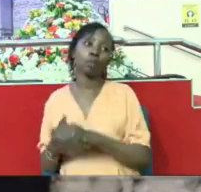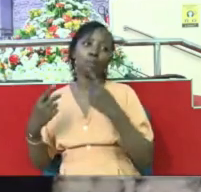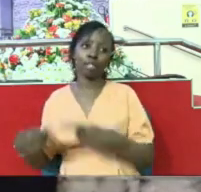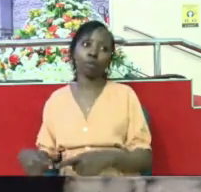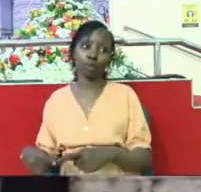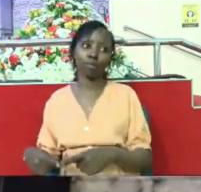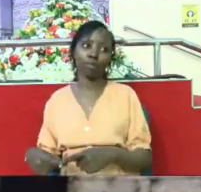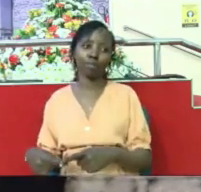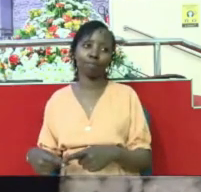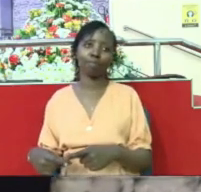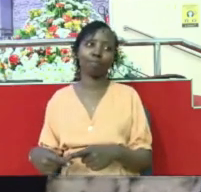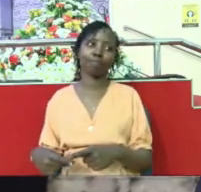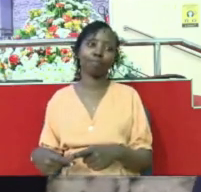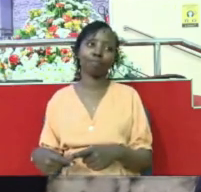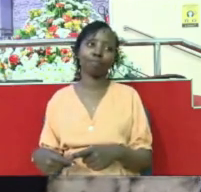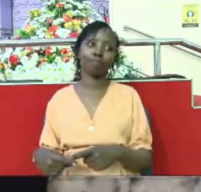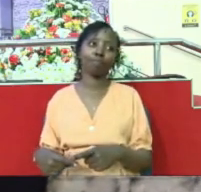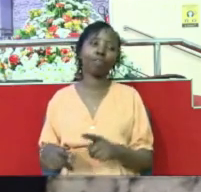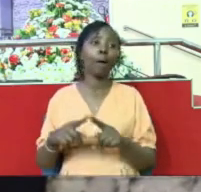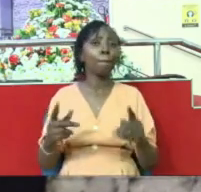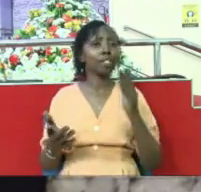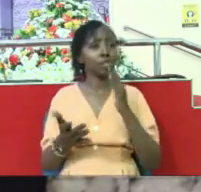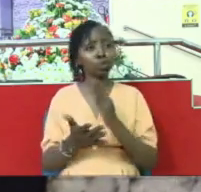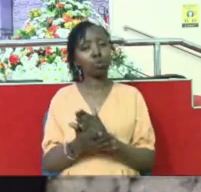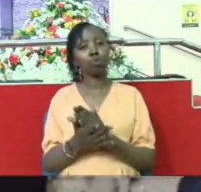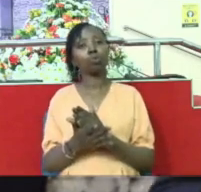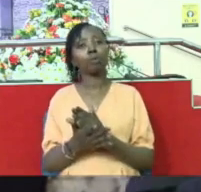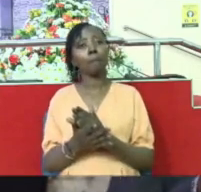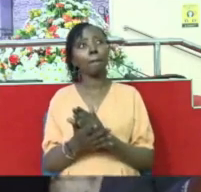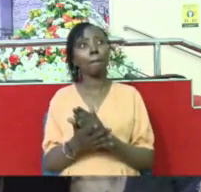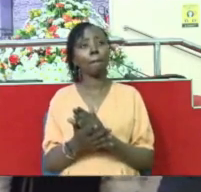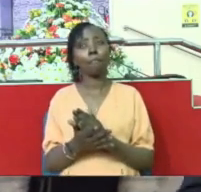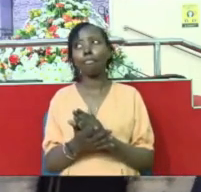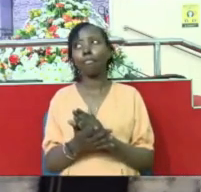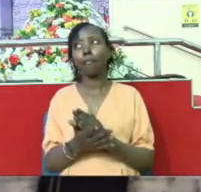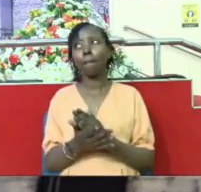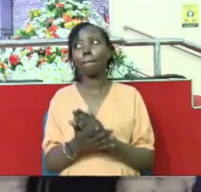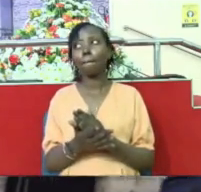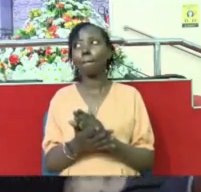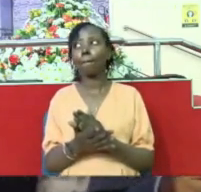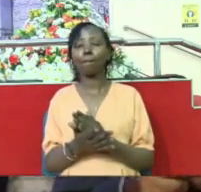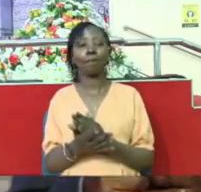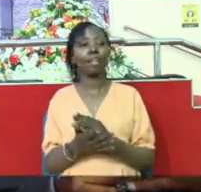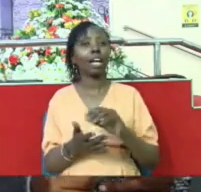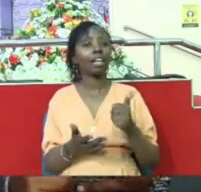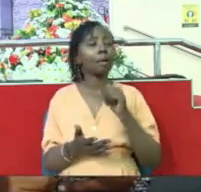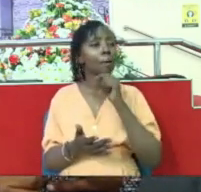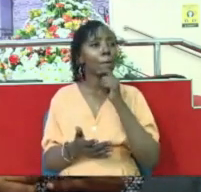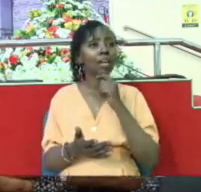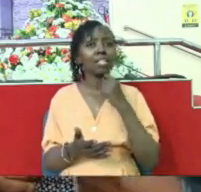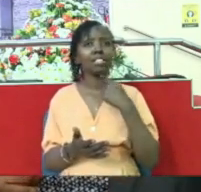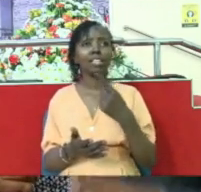Wakawachana. But it was true. Lakini ilikuwa ukweli. That other man told me after. Ule mwingine aliniambia. For sure, Bishop, I never saw